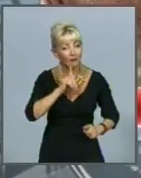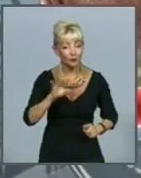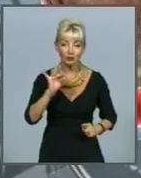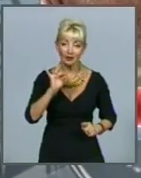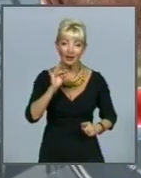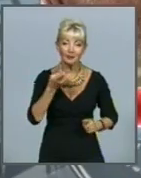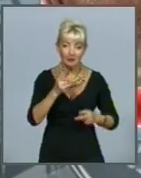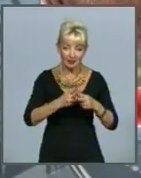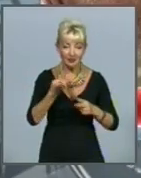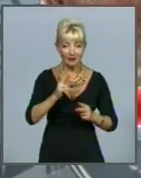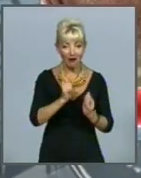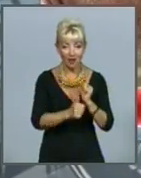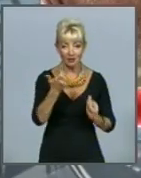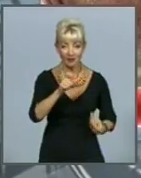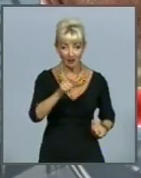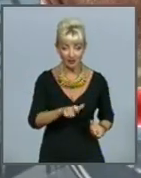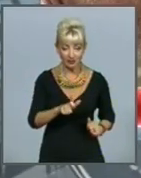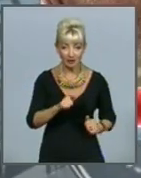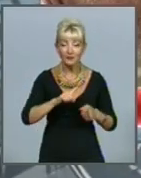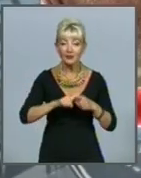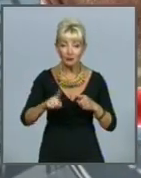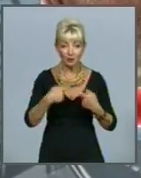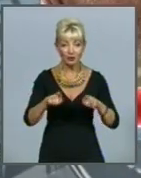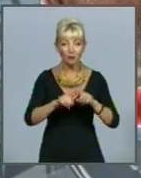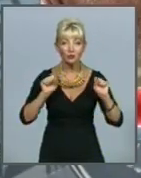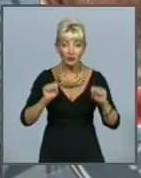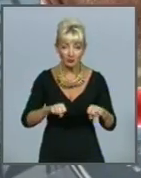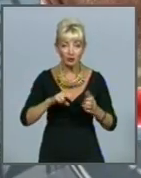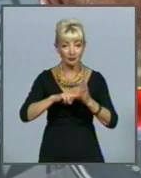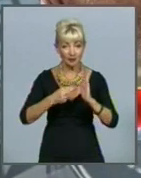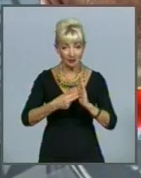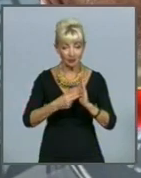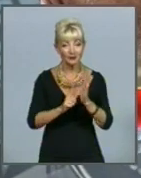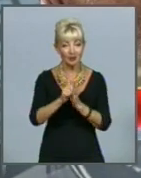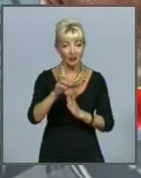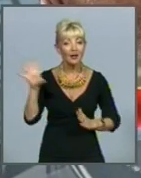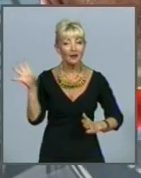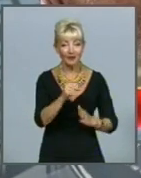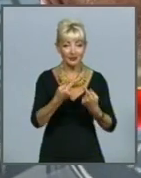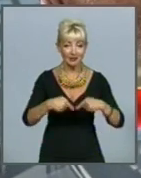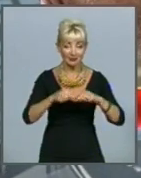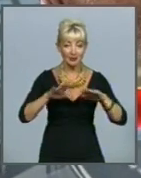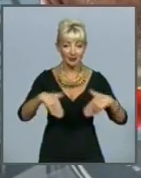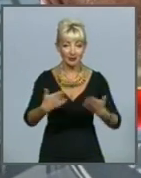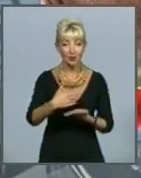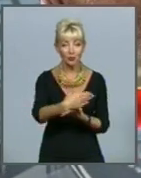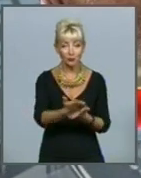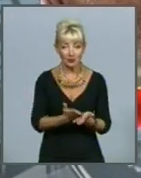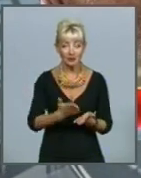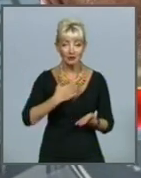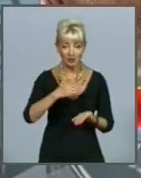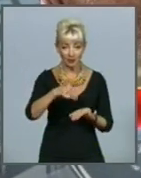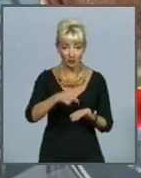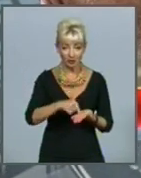каждого харьковчанина. Вскоре такую возможность планируем внедрить во все сферы предоставления услуг нашего города. Любить